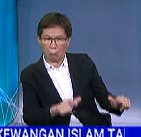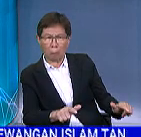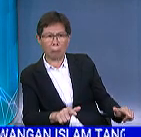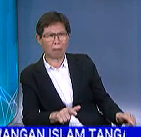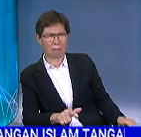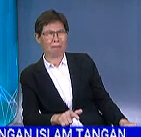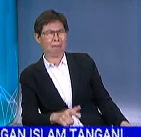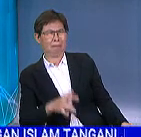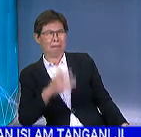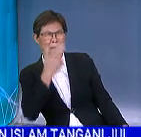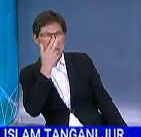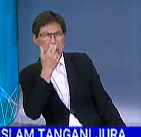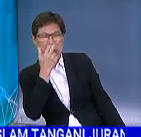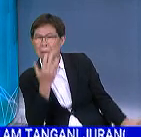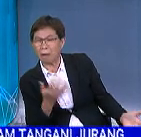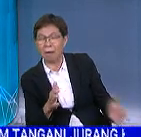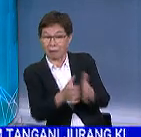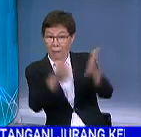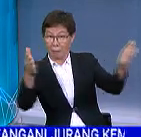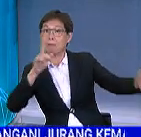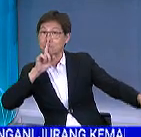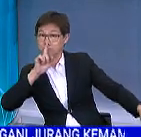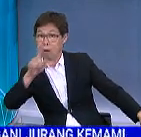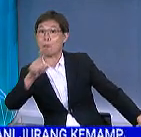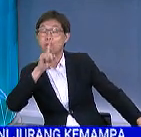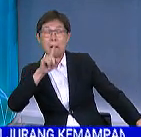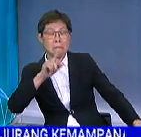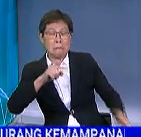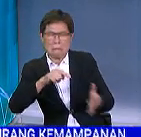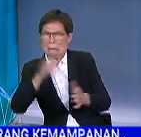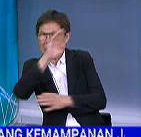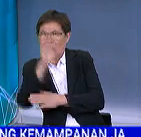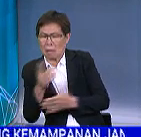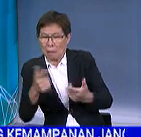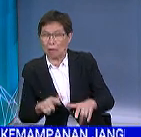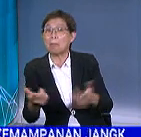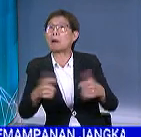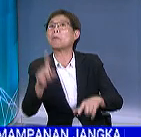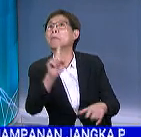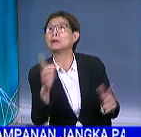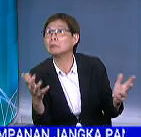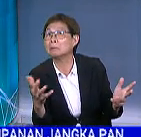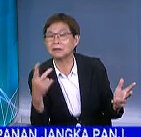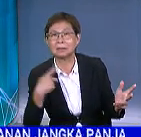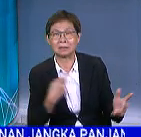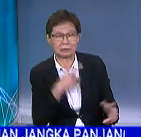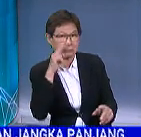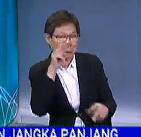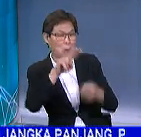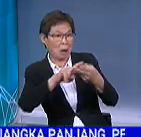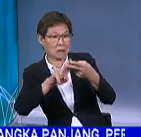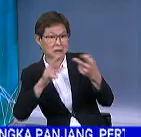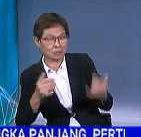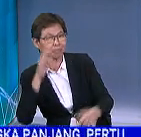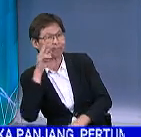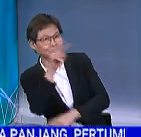tak normal tu. Ya, tapi kabarnya benar, jarang berlaku. Berlaku di mana? Kita tengok dalam paparan hashtag malam ini.